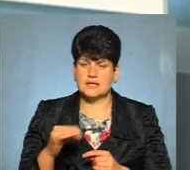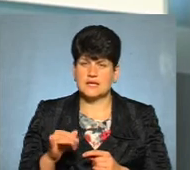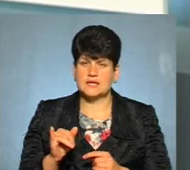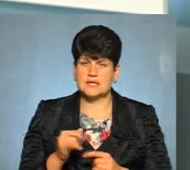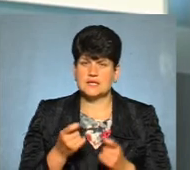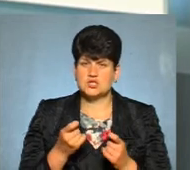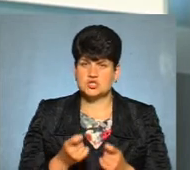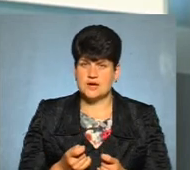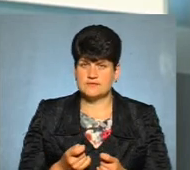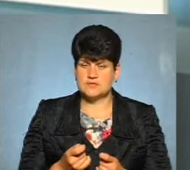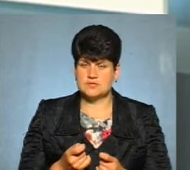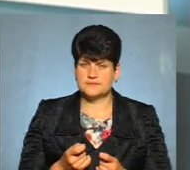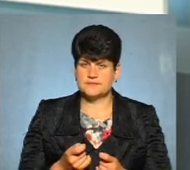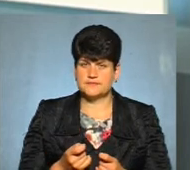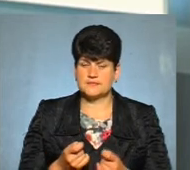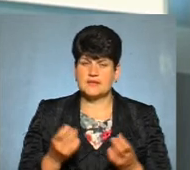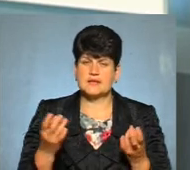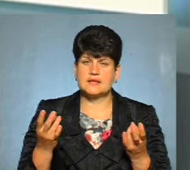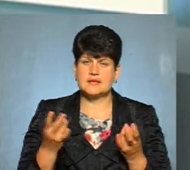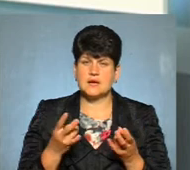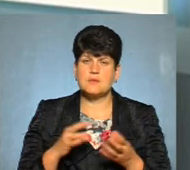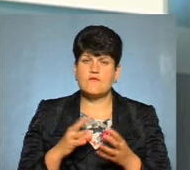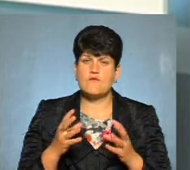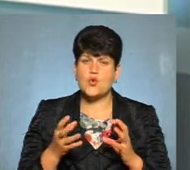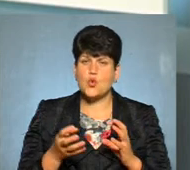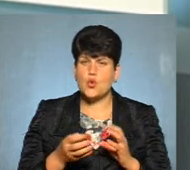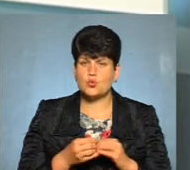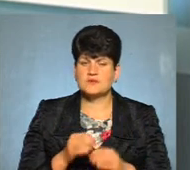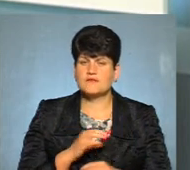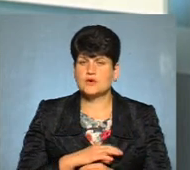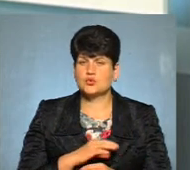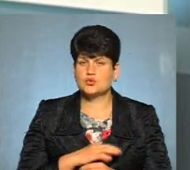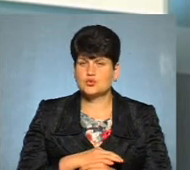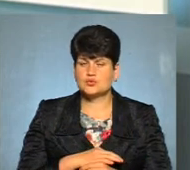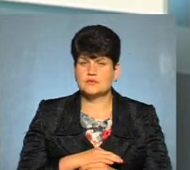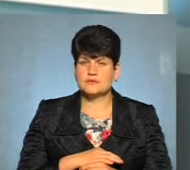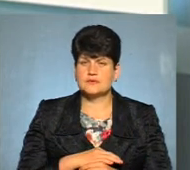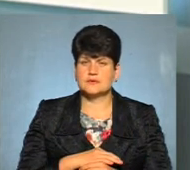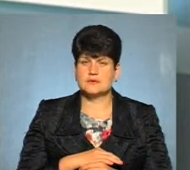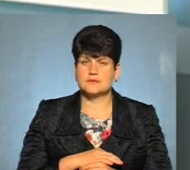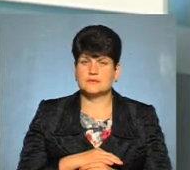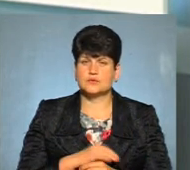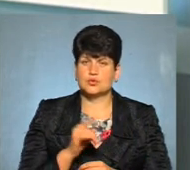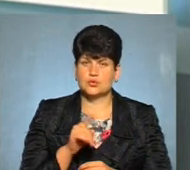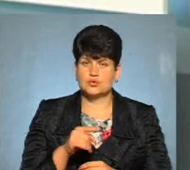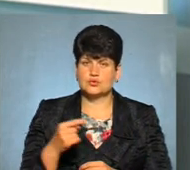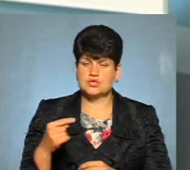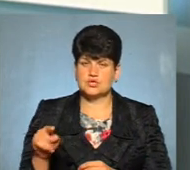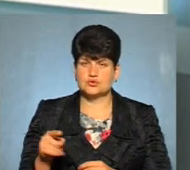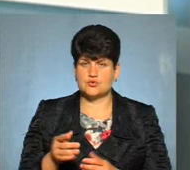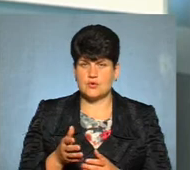дешевший. Тобто треба в комплексі використовувати переваги того чи іншого